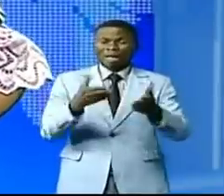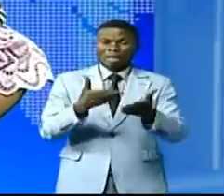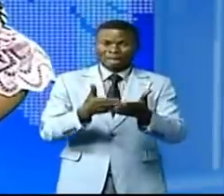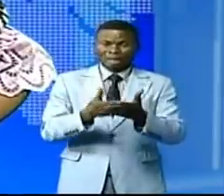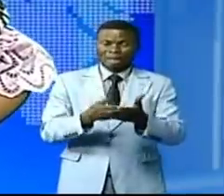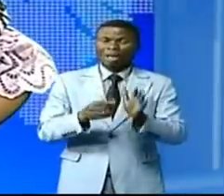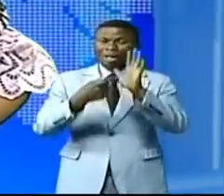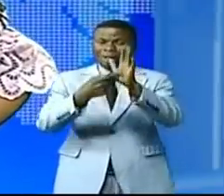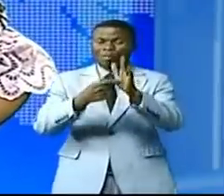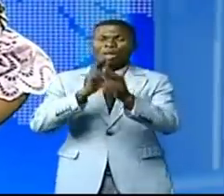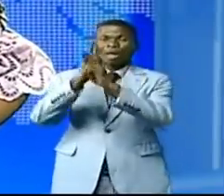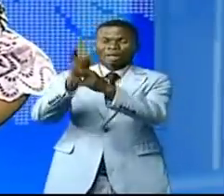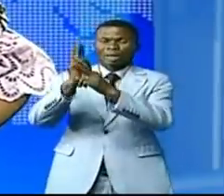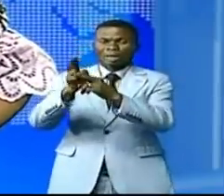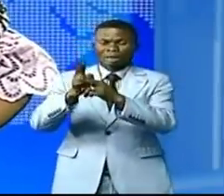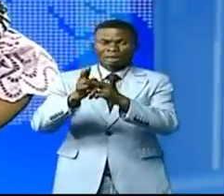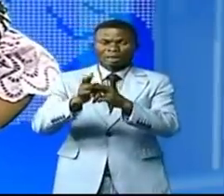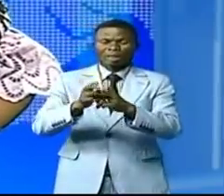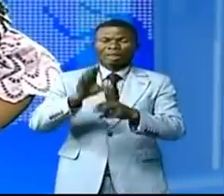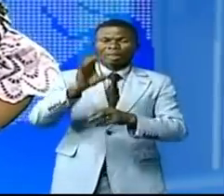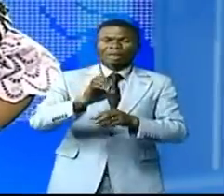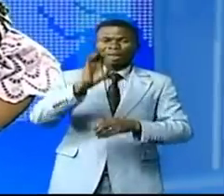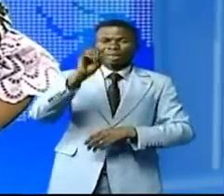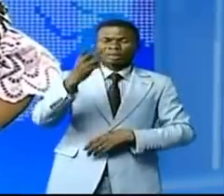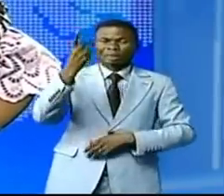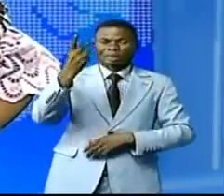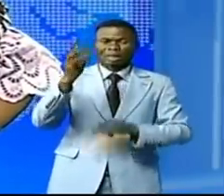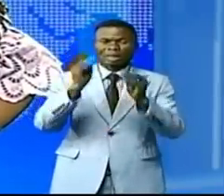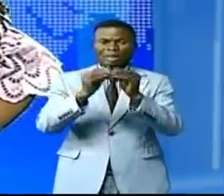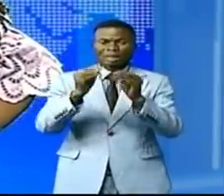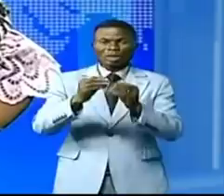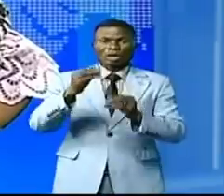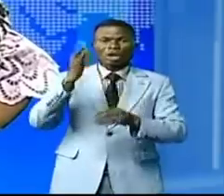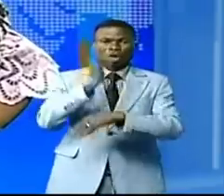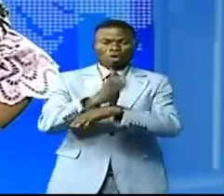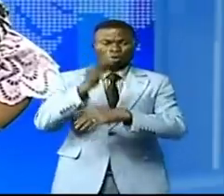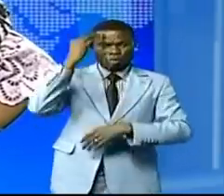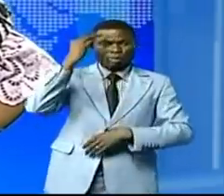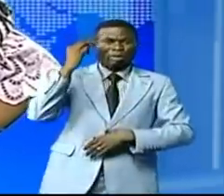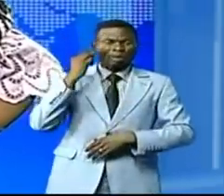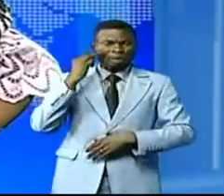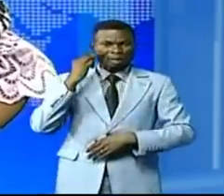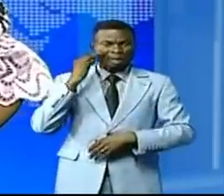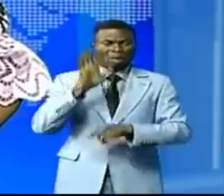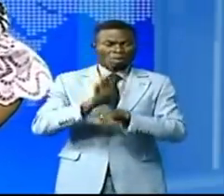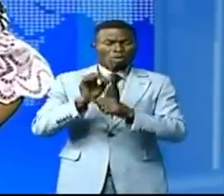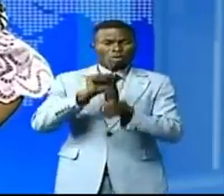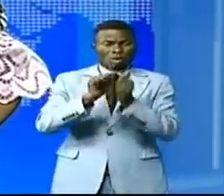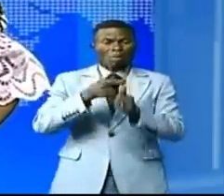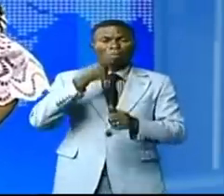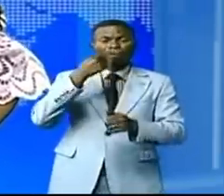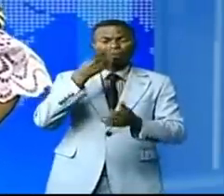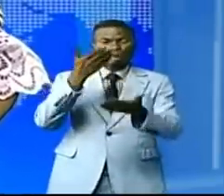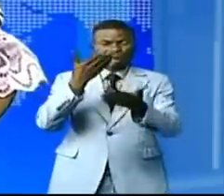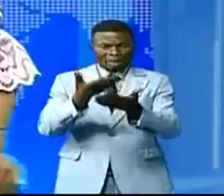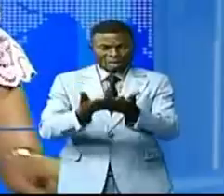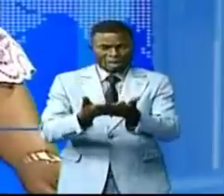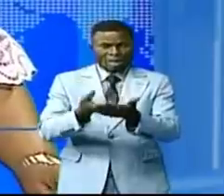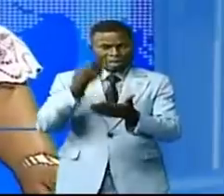suivrez également le compte-rendu de la 52e réunion du Conseil des ministres. Plusieurs points, plusieurs questions